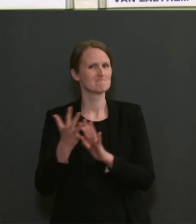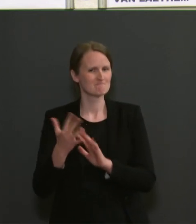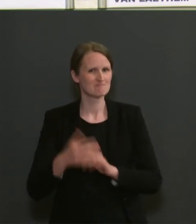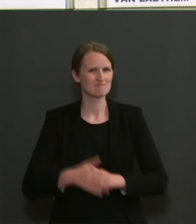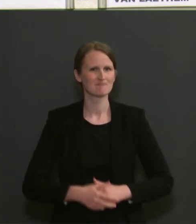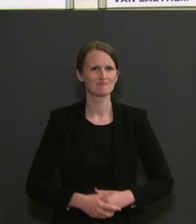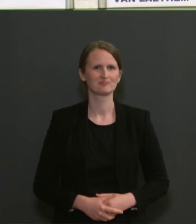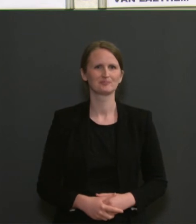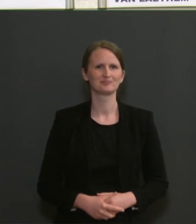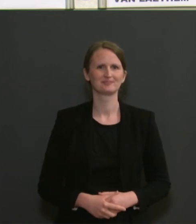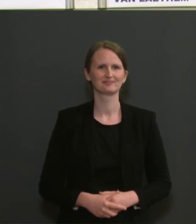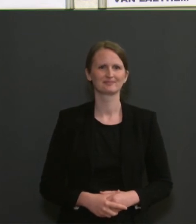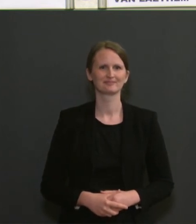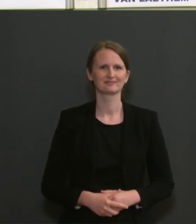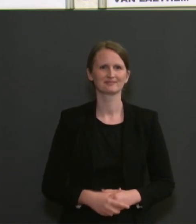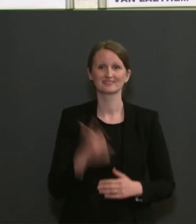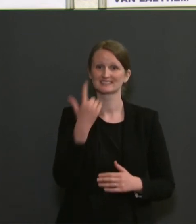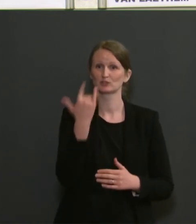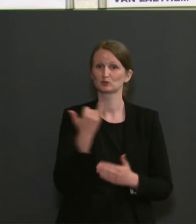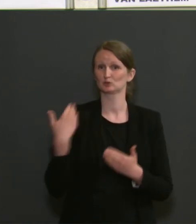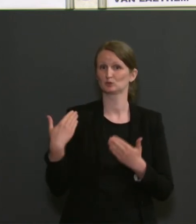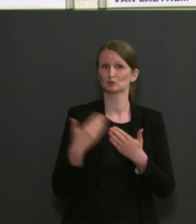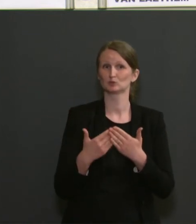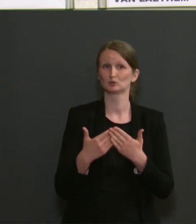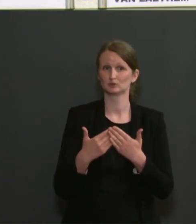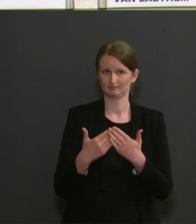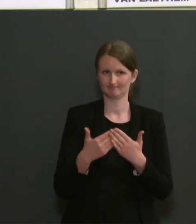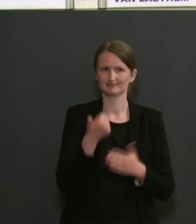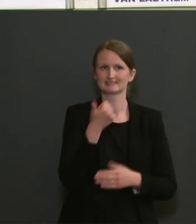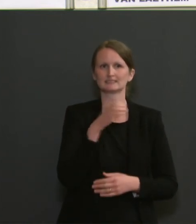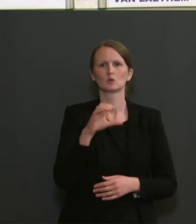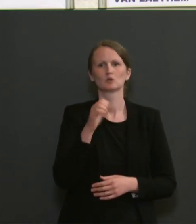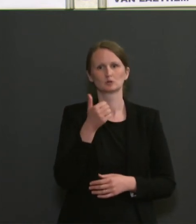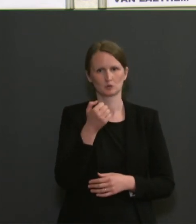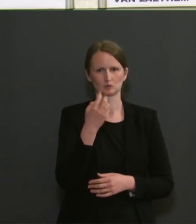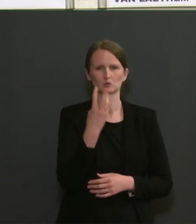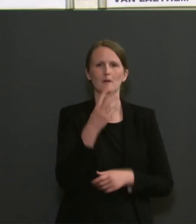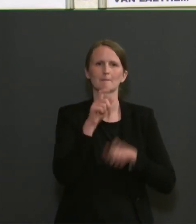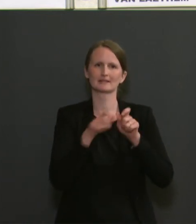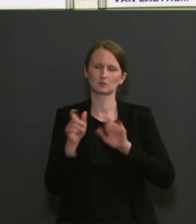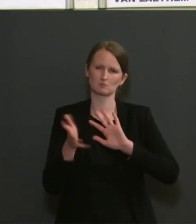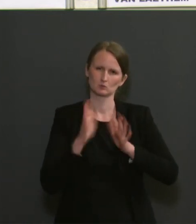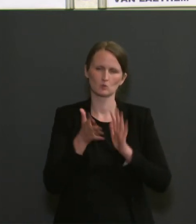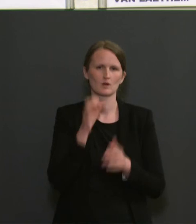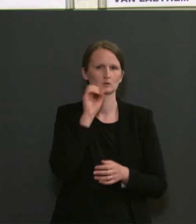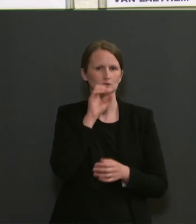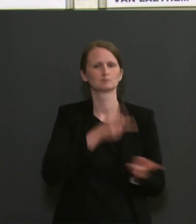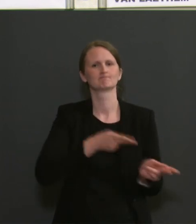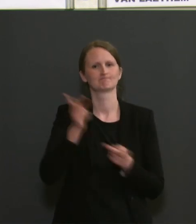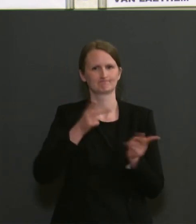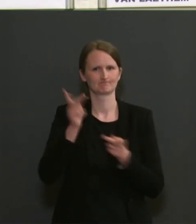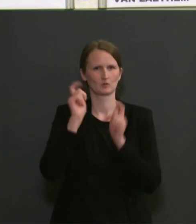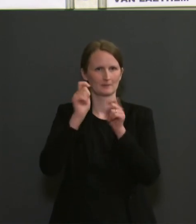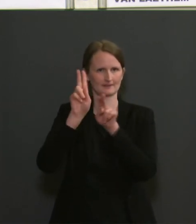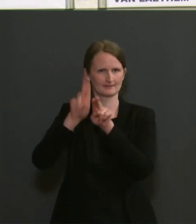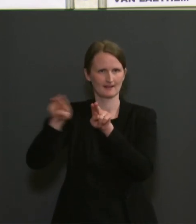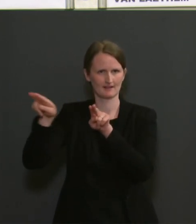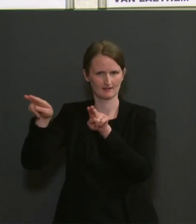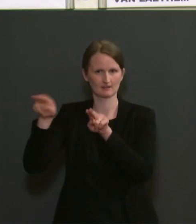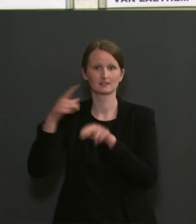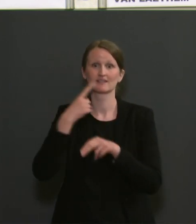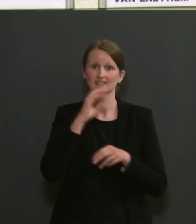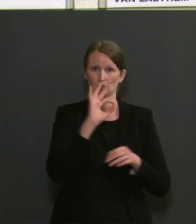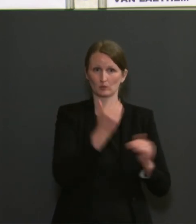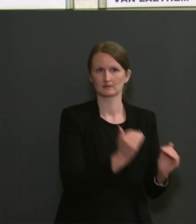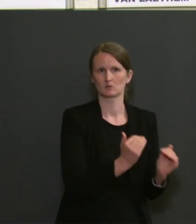il y a eu en moyenne 663 nouvelles admissions par jour, ce qui est donc une augmentation, mais qui s'est limitée à une augmentation